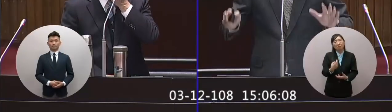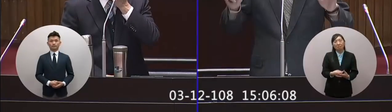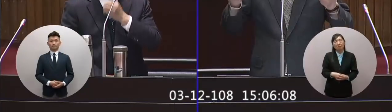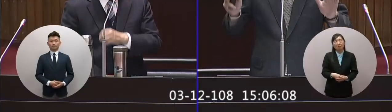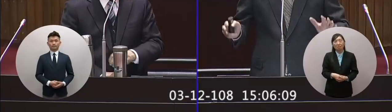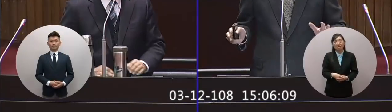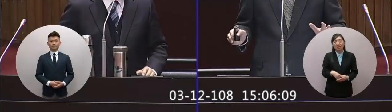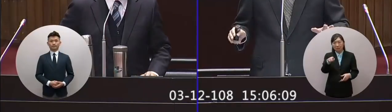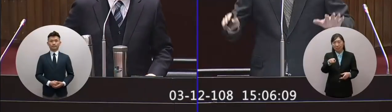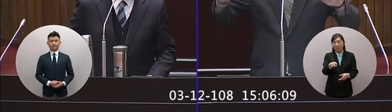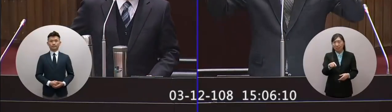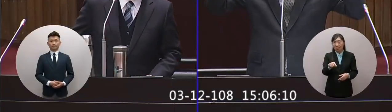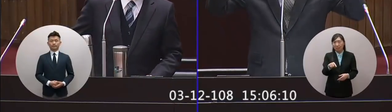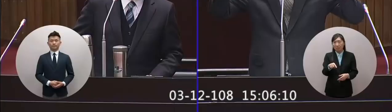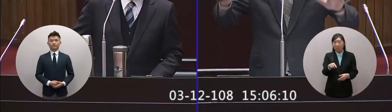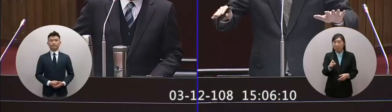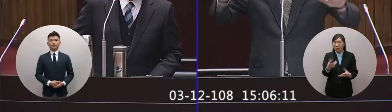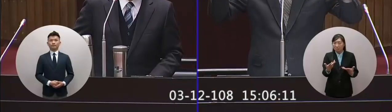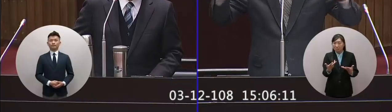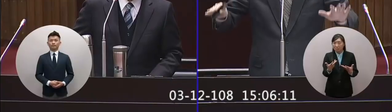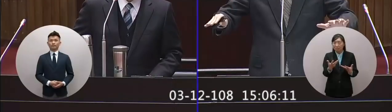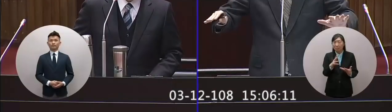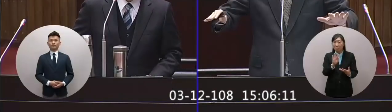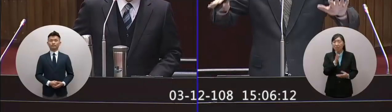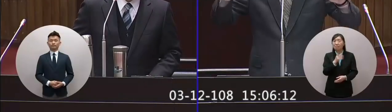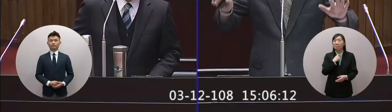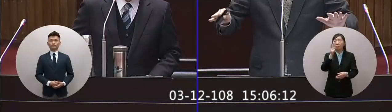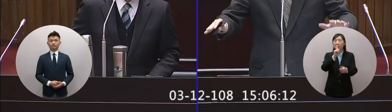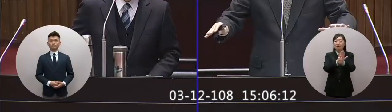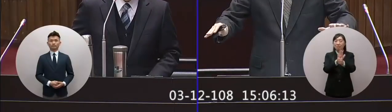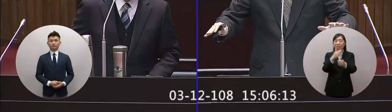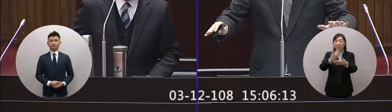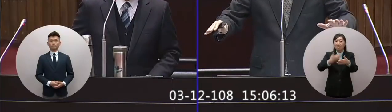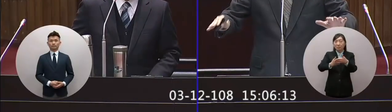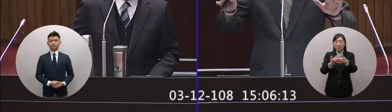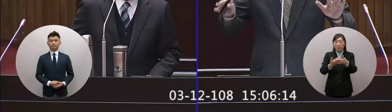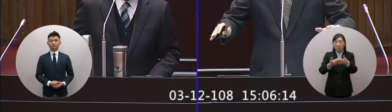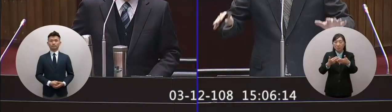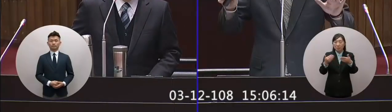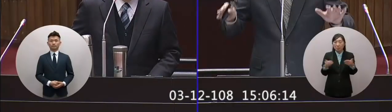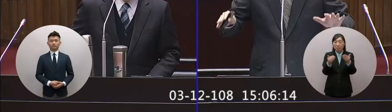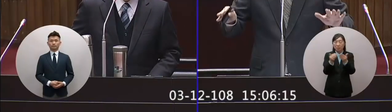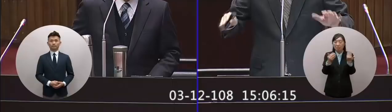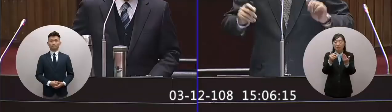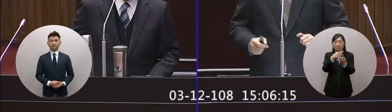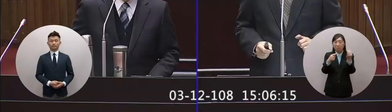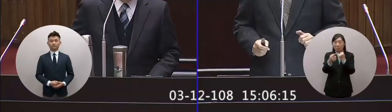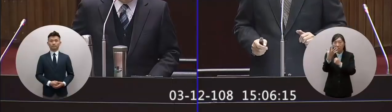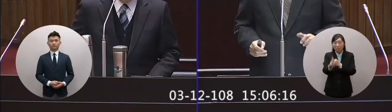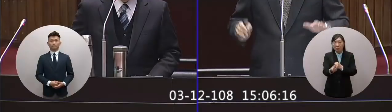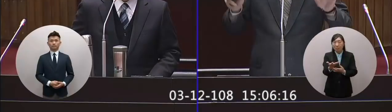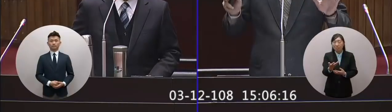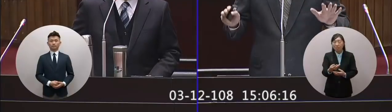是虽然是不可能，我们是如何来大幅的降低我们的交通事故？这个就是我们身为执政